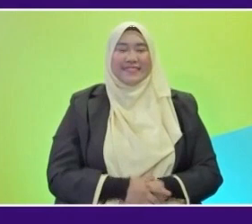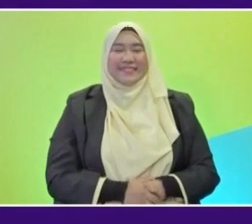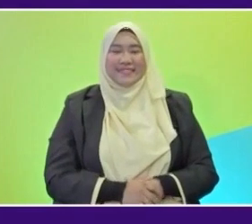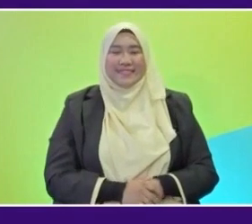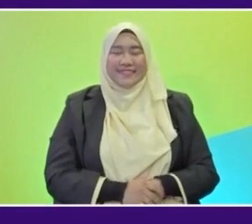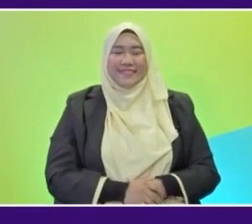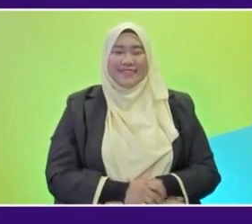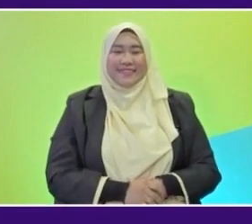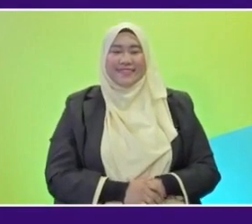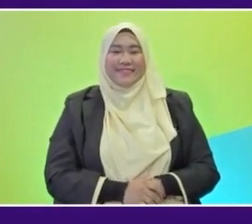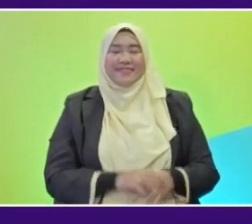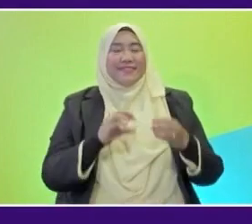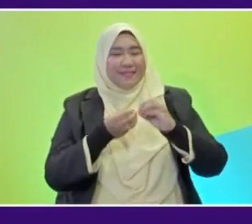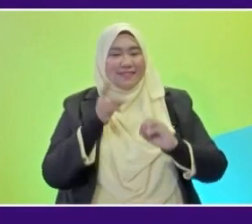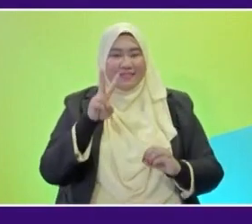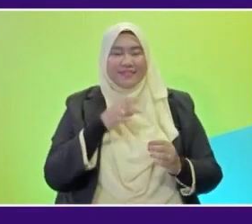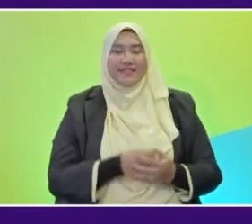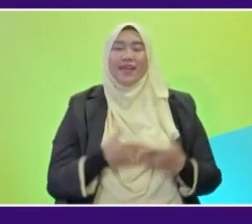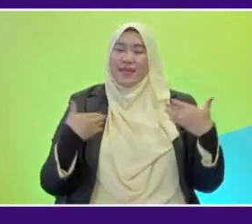Oke dari